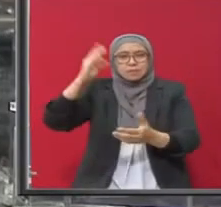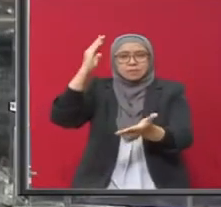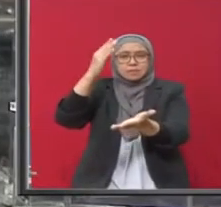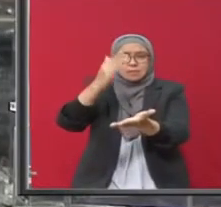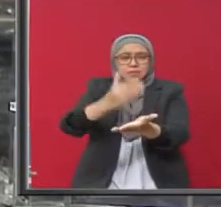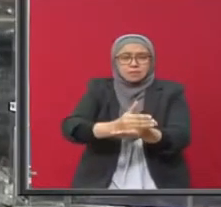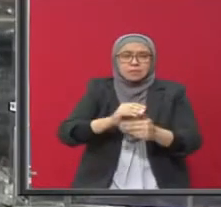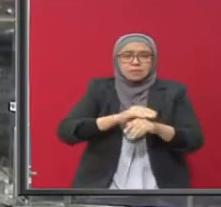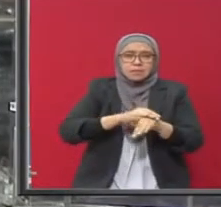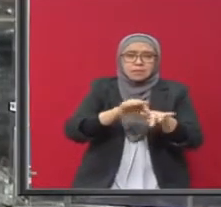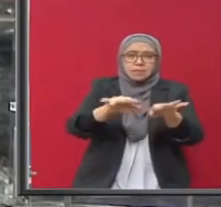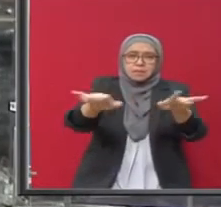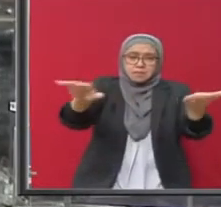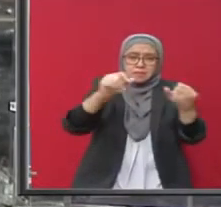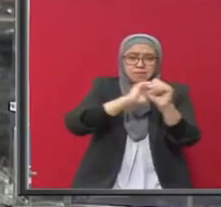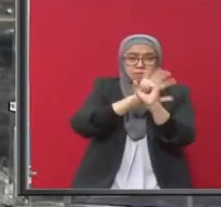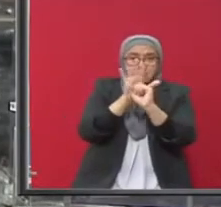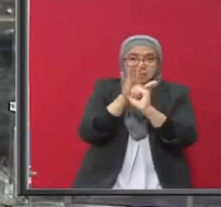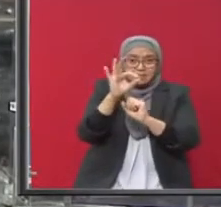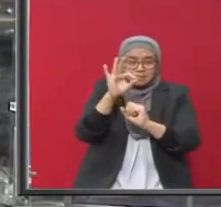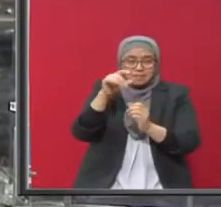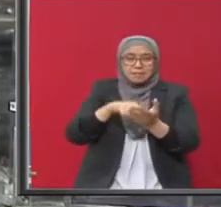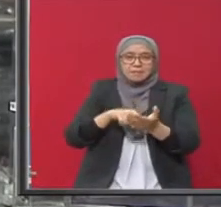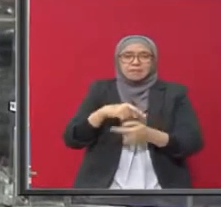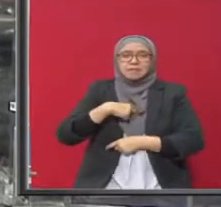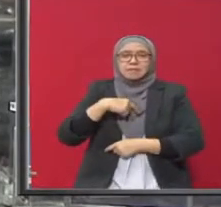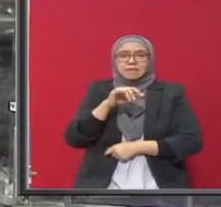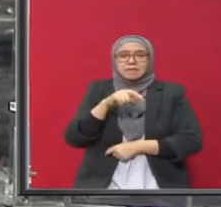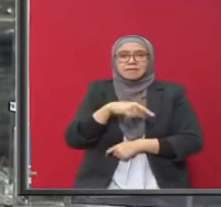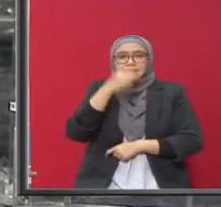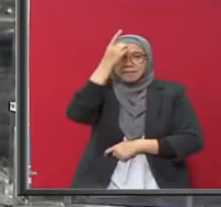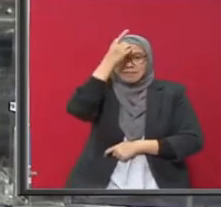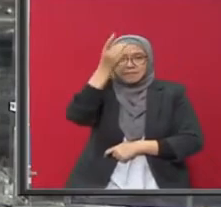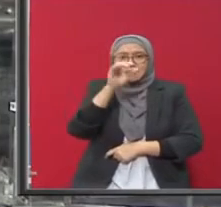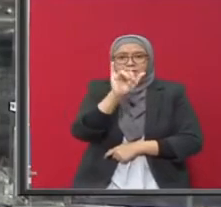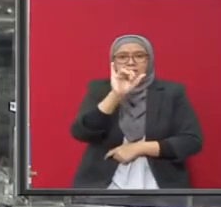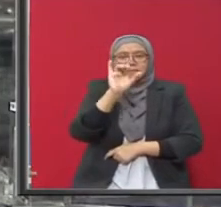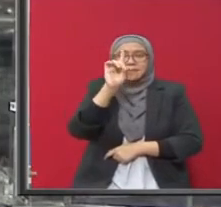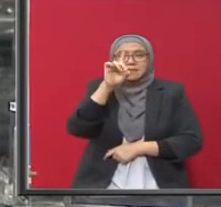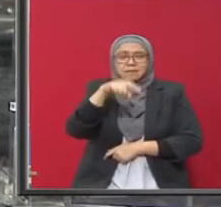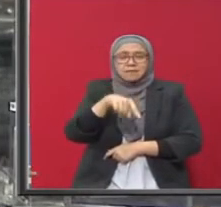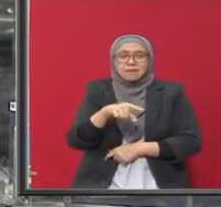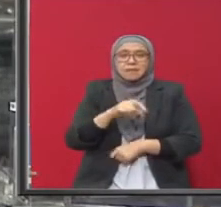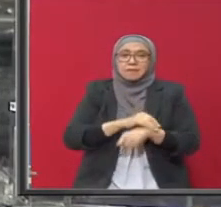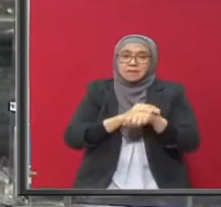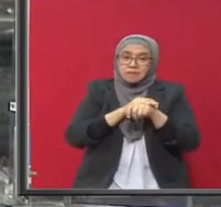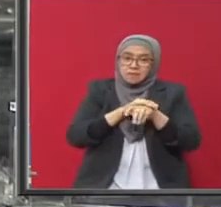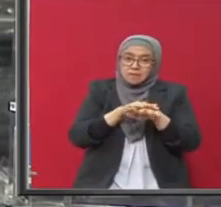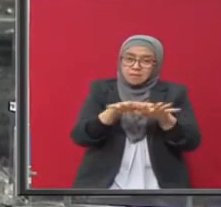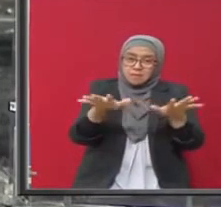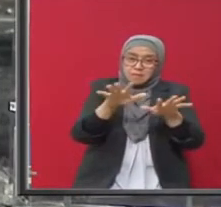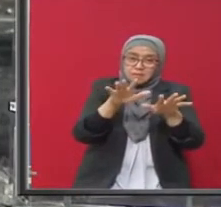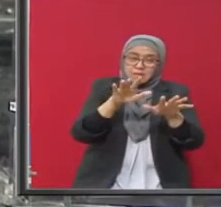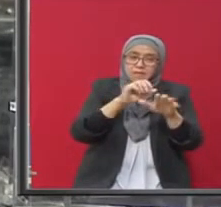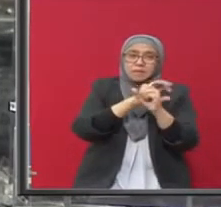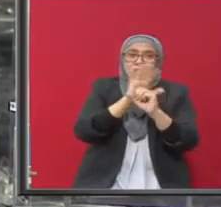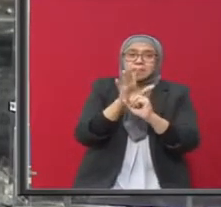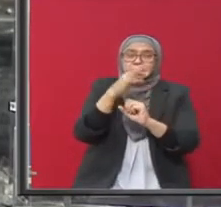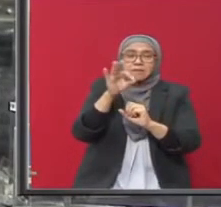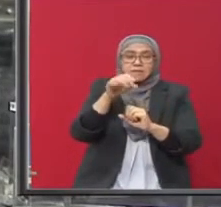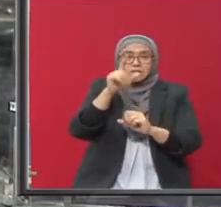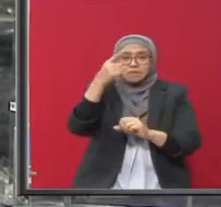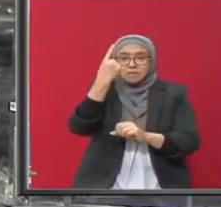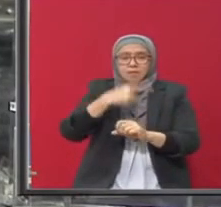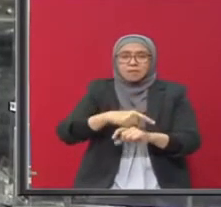ini. Datuk Dia Pertua, penularan COVID-19 bukan sahaja meragut nyawa, malah turut menjeruk